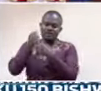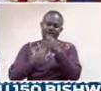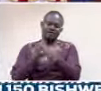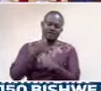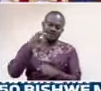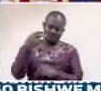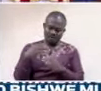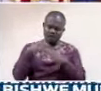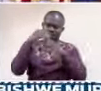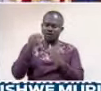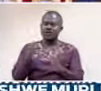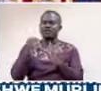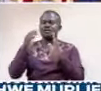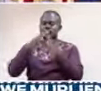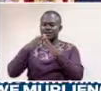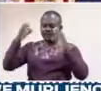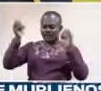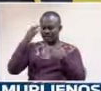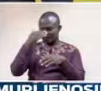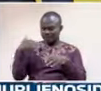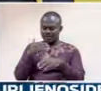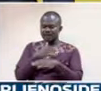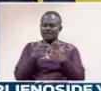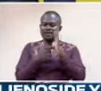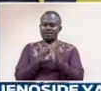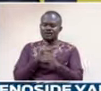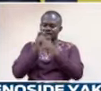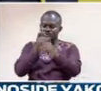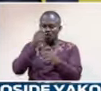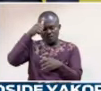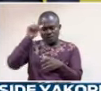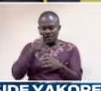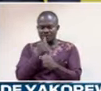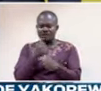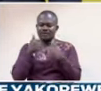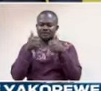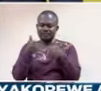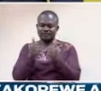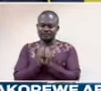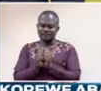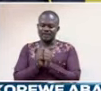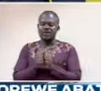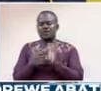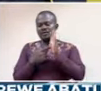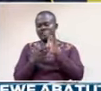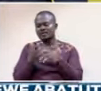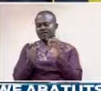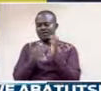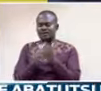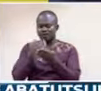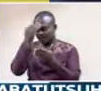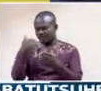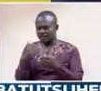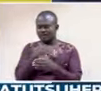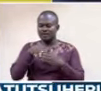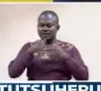2 ubaye Arikiyepiskopi wa Kigali ni ikimenyetso cy'impano ufite mu kunoza umurimo w'Imana. Ni ikimenyetso kandi cy'uko Kiliziya Gatolika